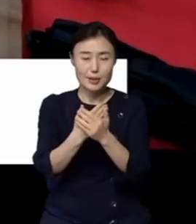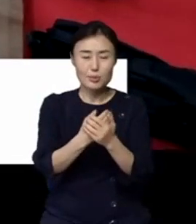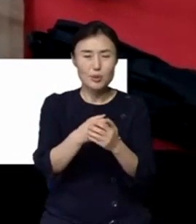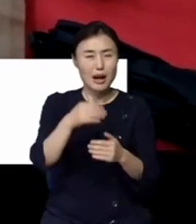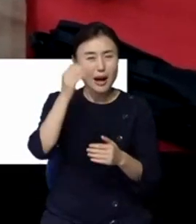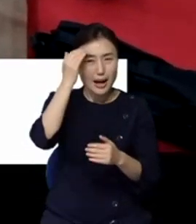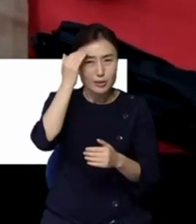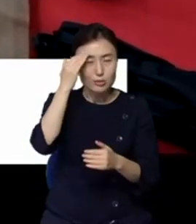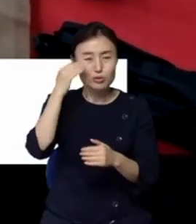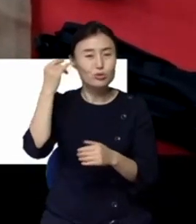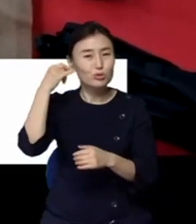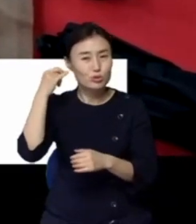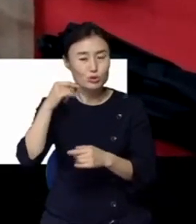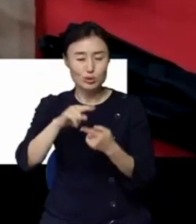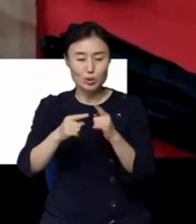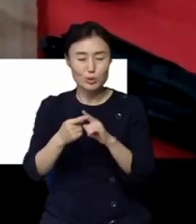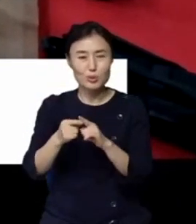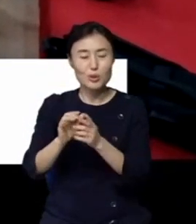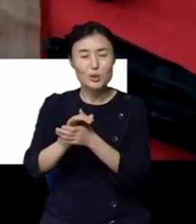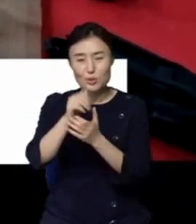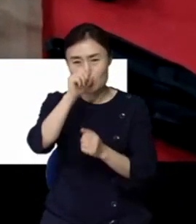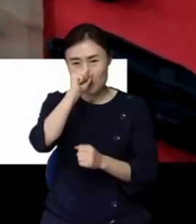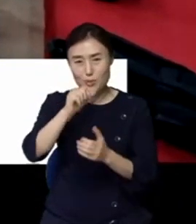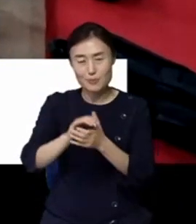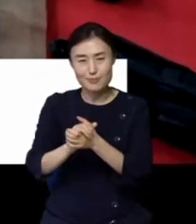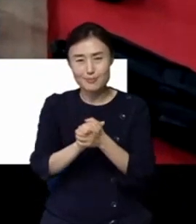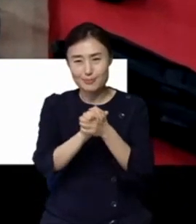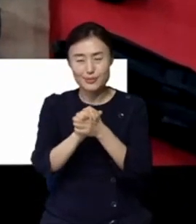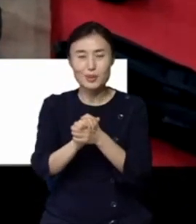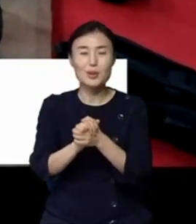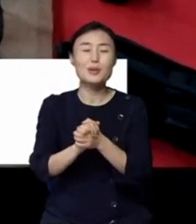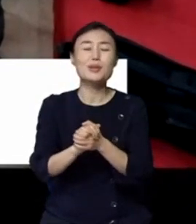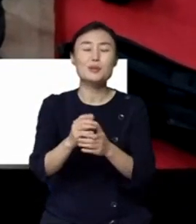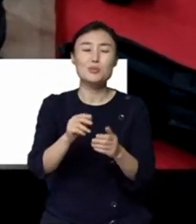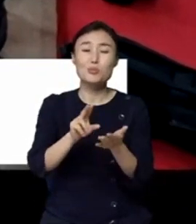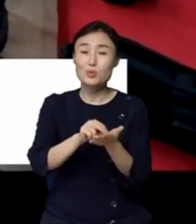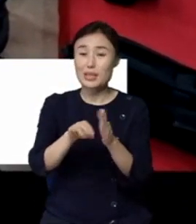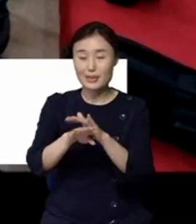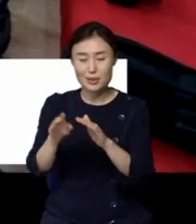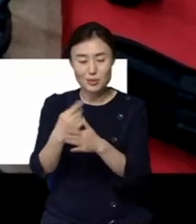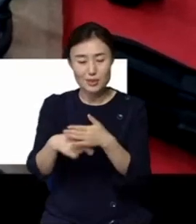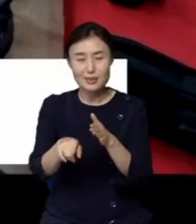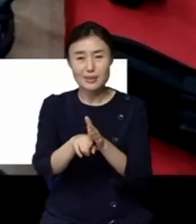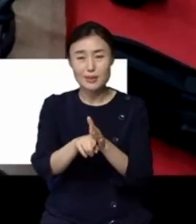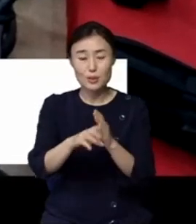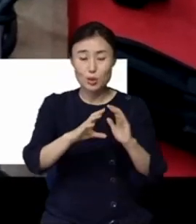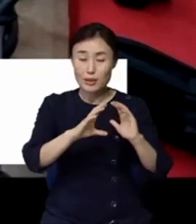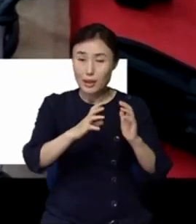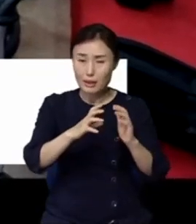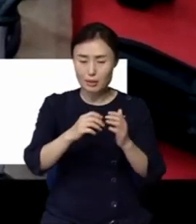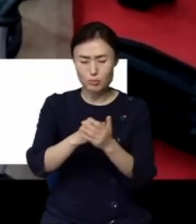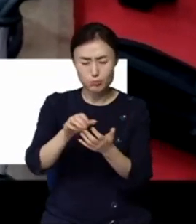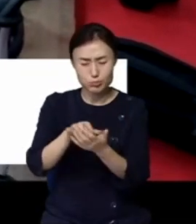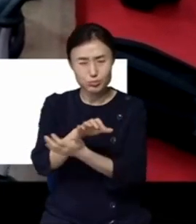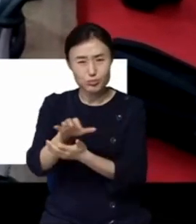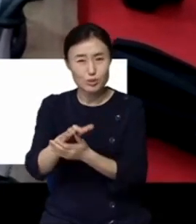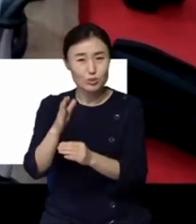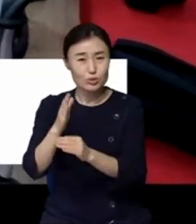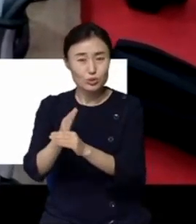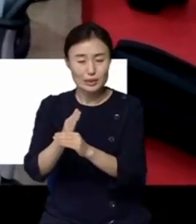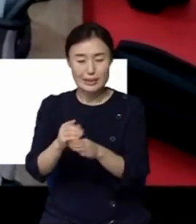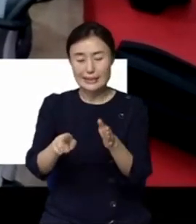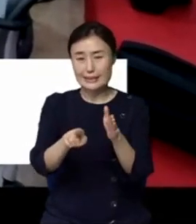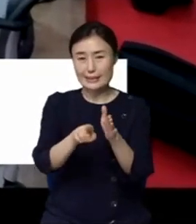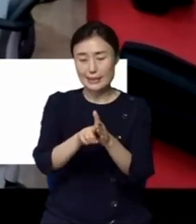반한 정서의 원인과 해법 등에 대해 의견을 나눴습니다. 양측은 급변하는 국제정세 속에서 한중